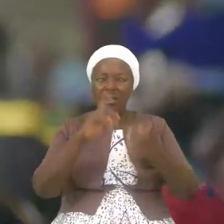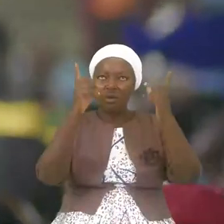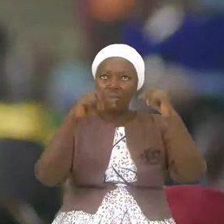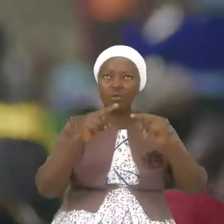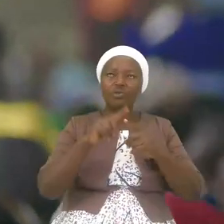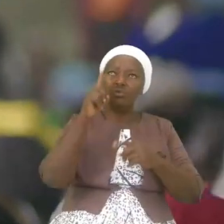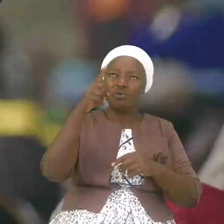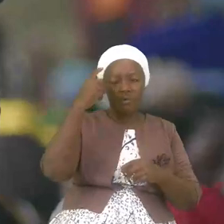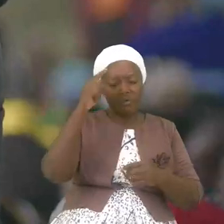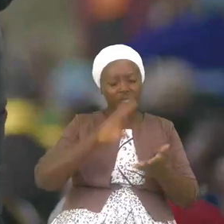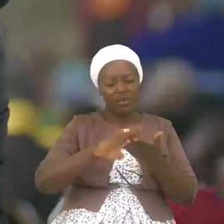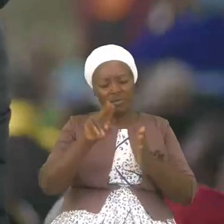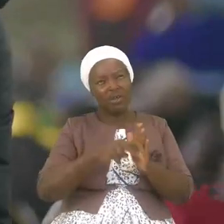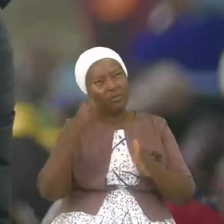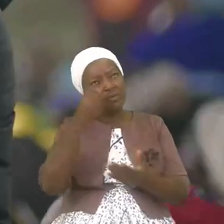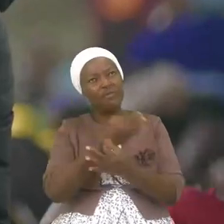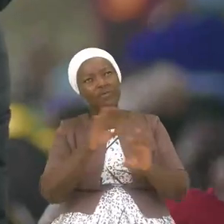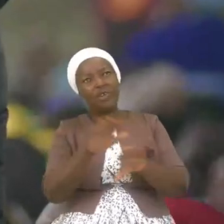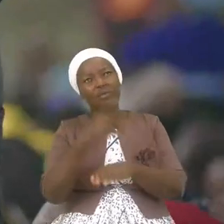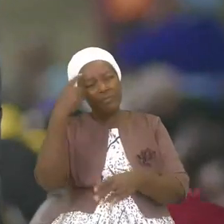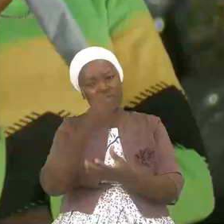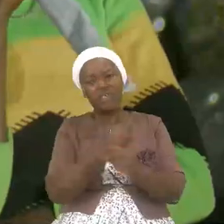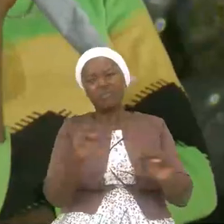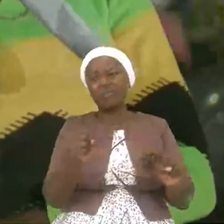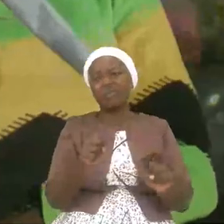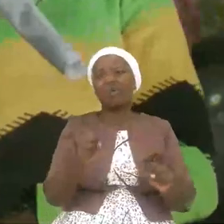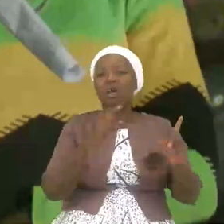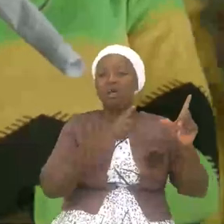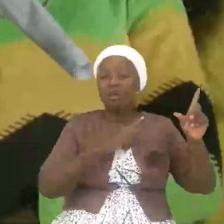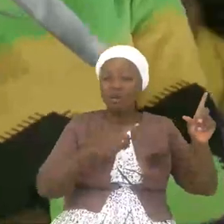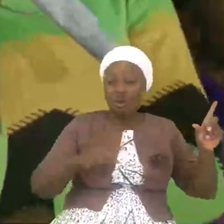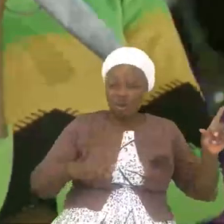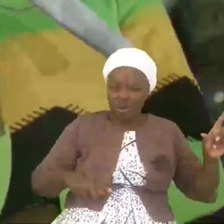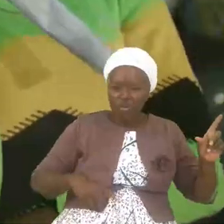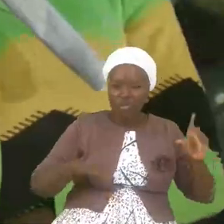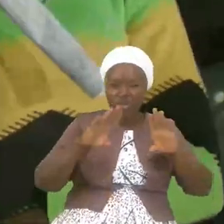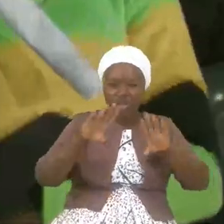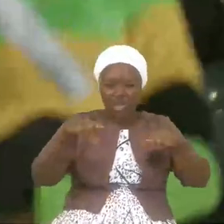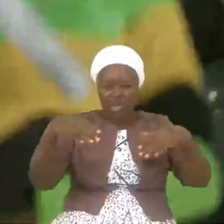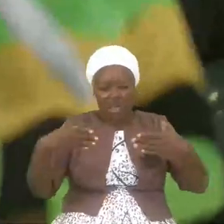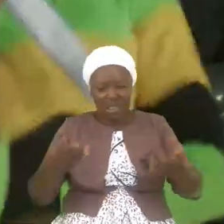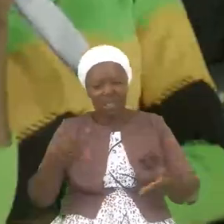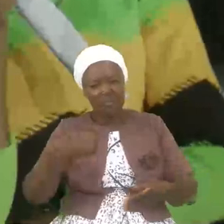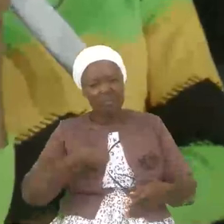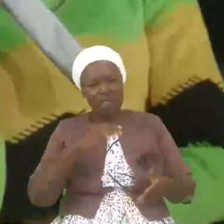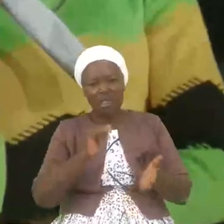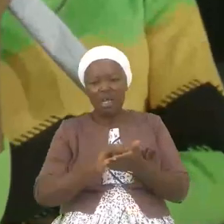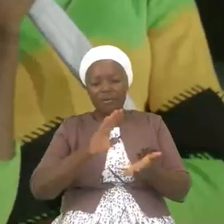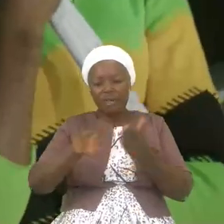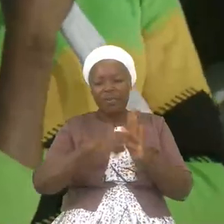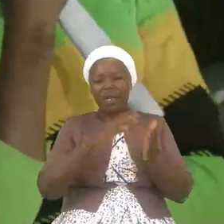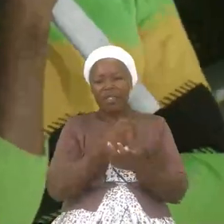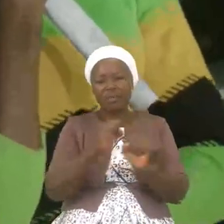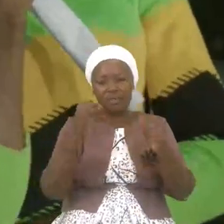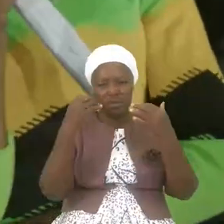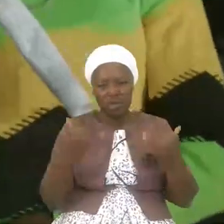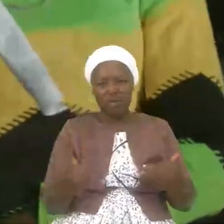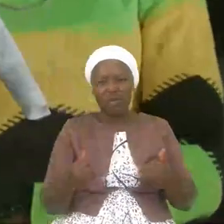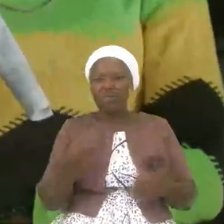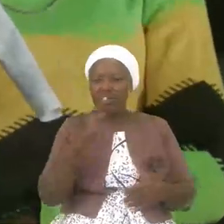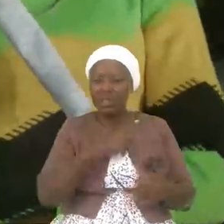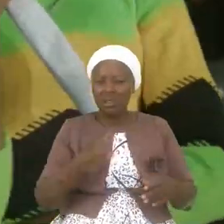toi pour le pardon, pour la liberté, pour le salut. Seigneur, accorde-moi ce pardon et ce salut maintenant.